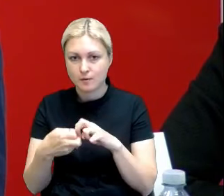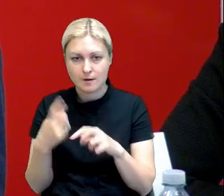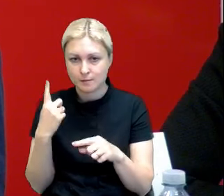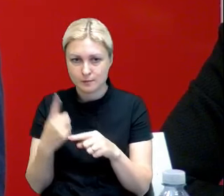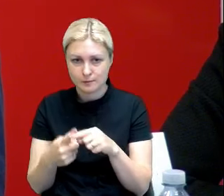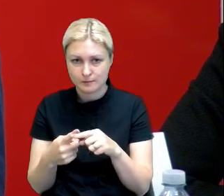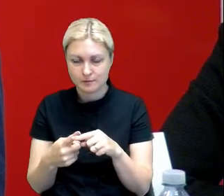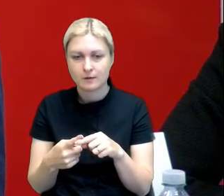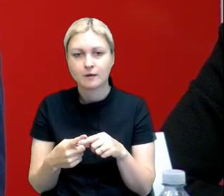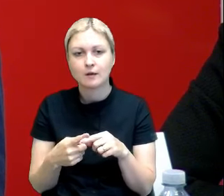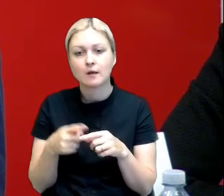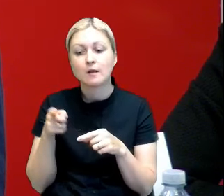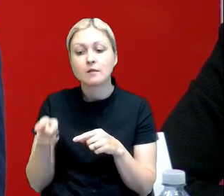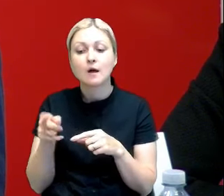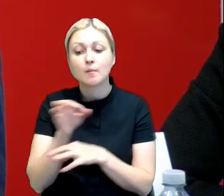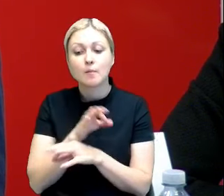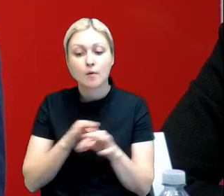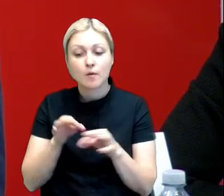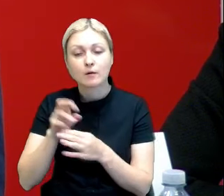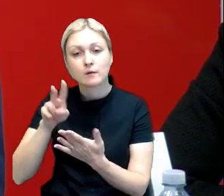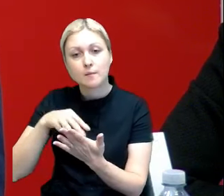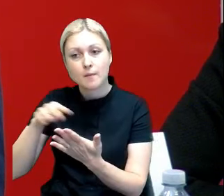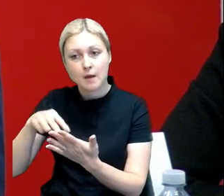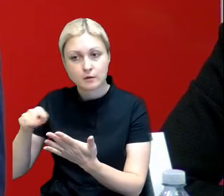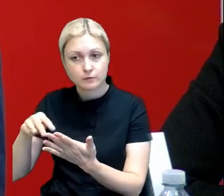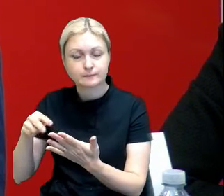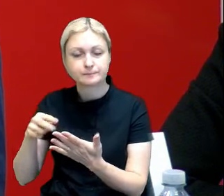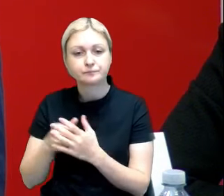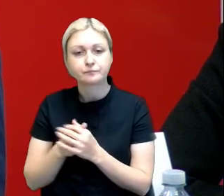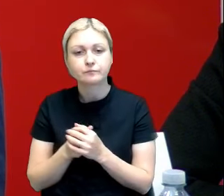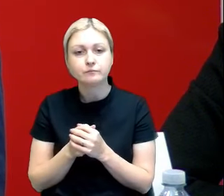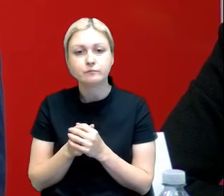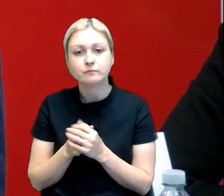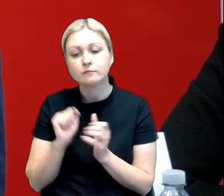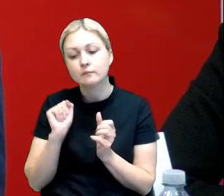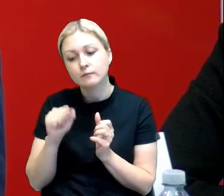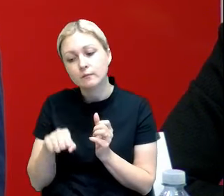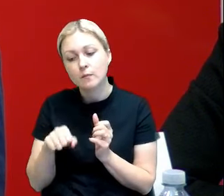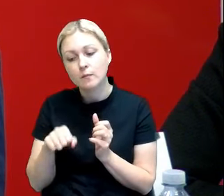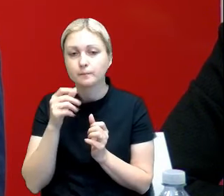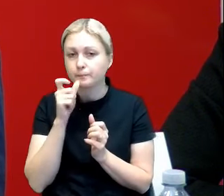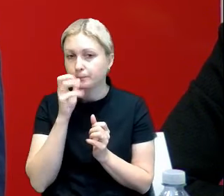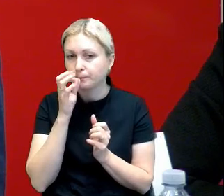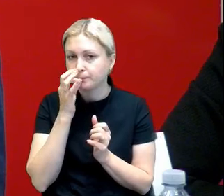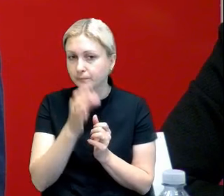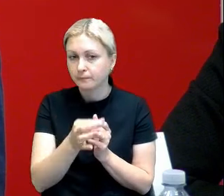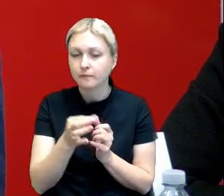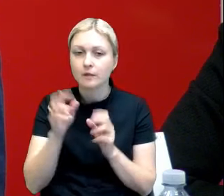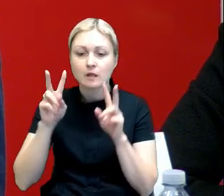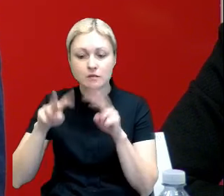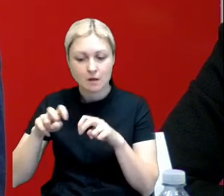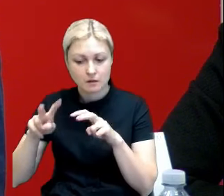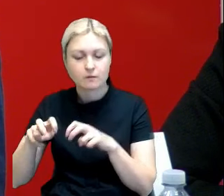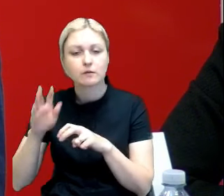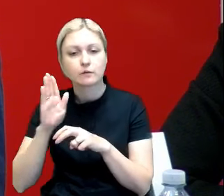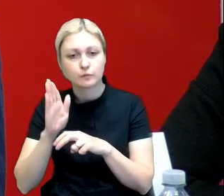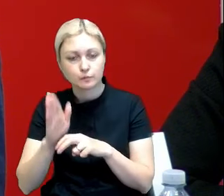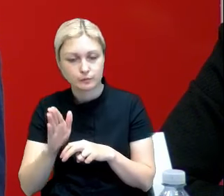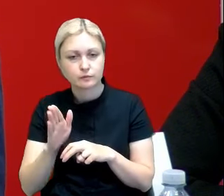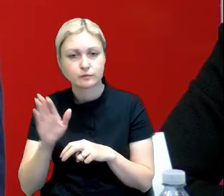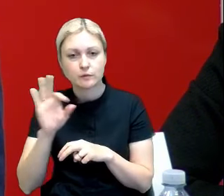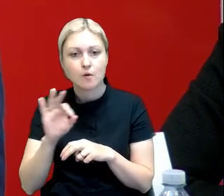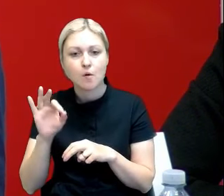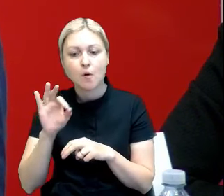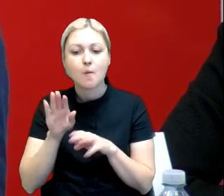projekto peržiūrėjimo galiu tiktai mažus aspektus pasakyti jog panagrinėsim galimybę dėl parkavimo